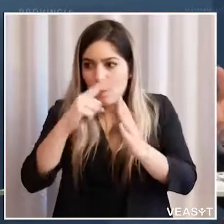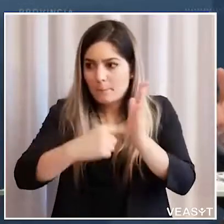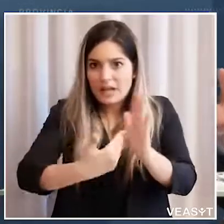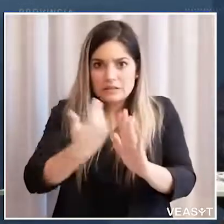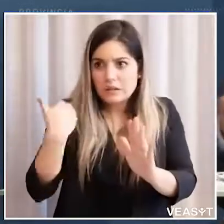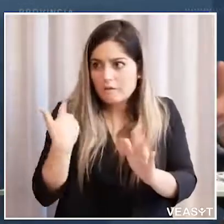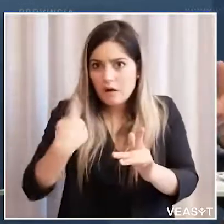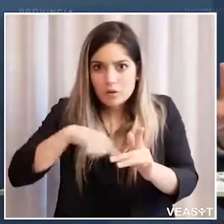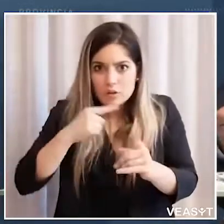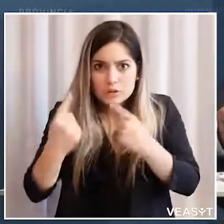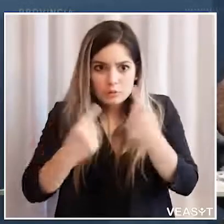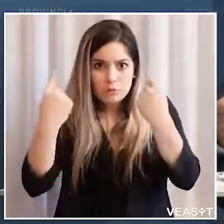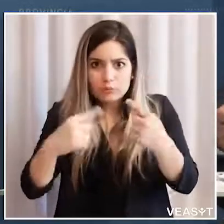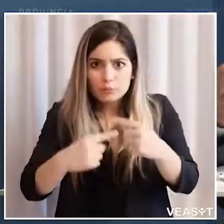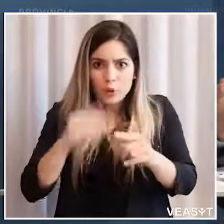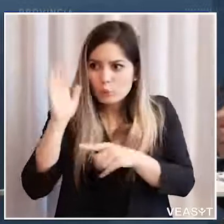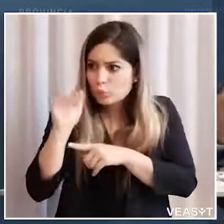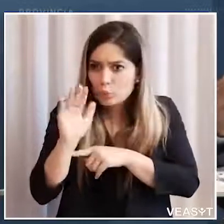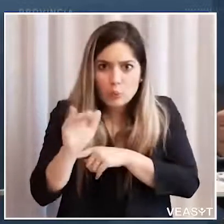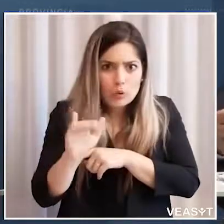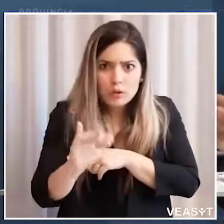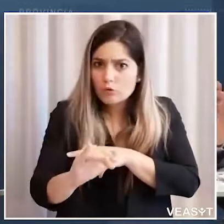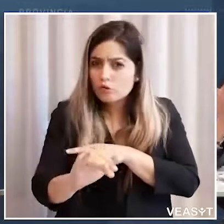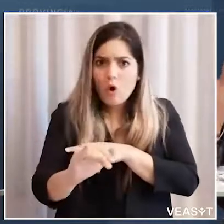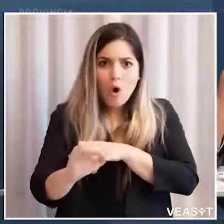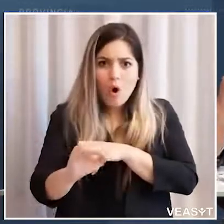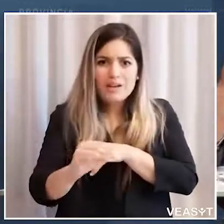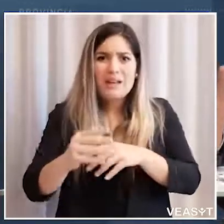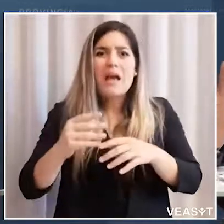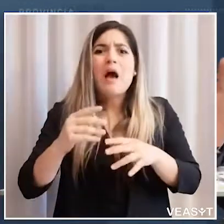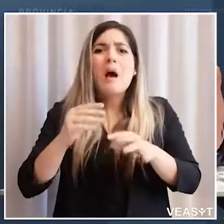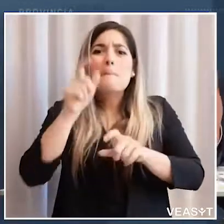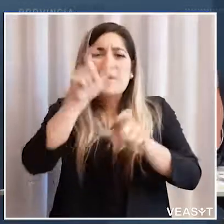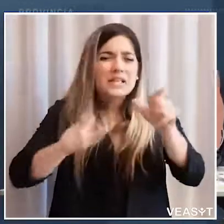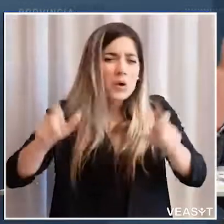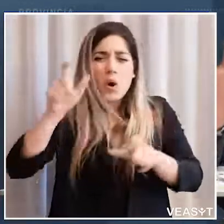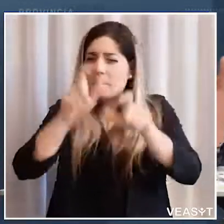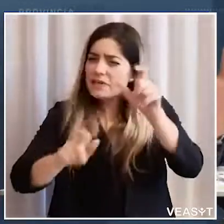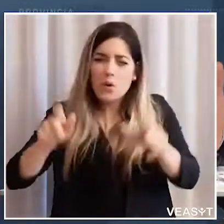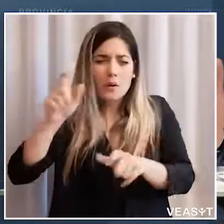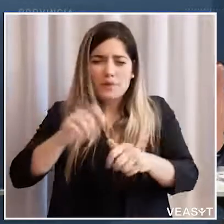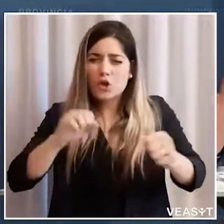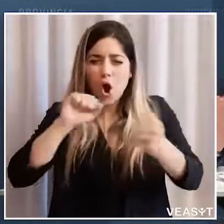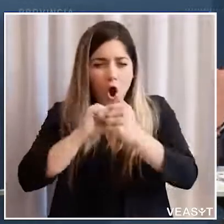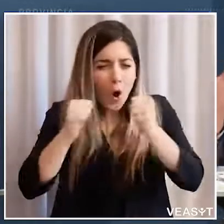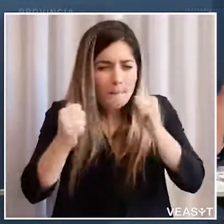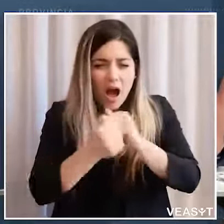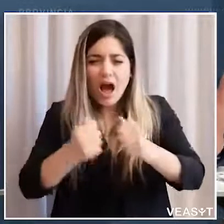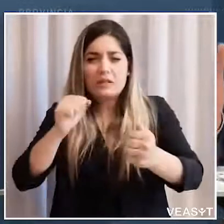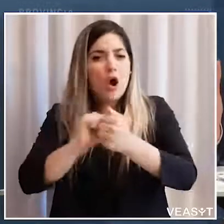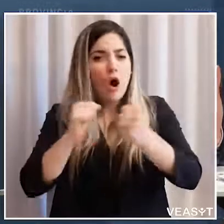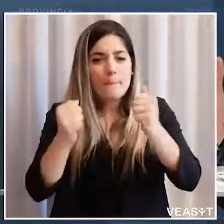a quella situazione a situazione dove ovviamente ogni giorno migliaia di persone al fonte hanno combattuto per